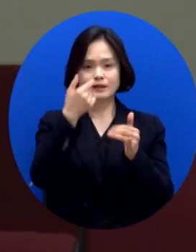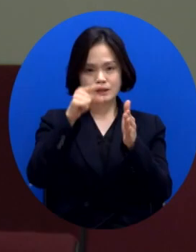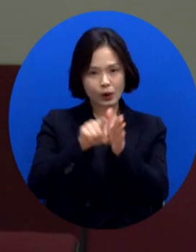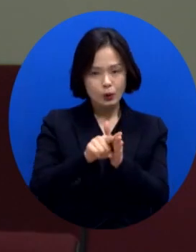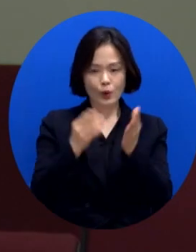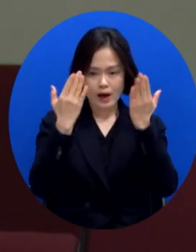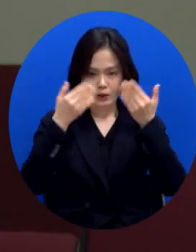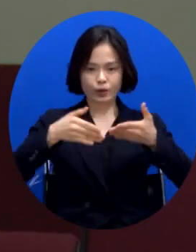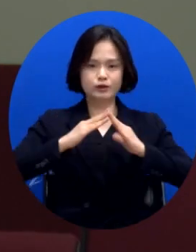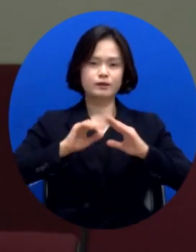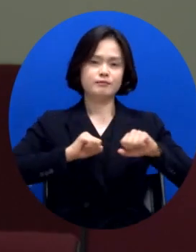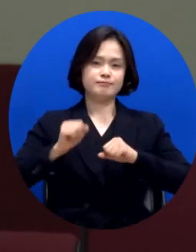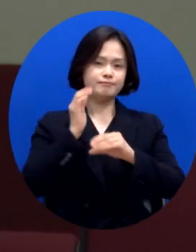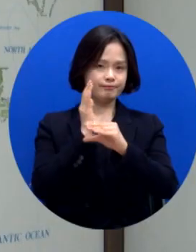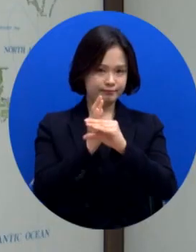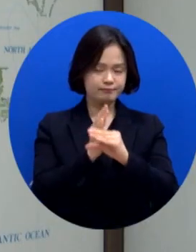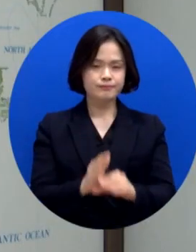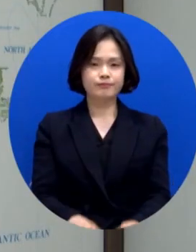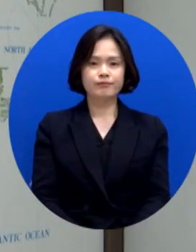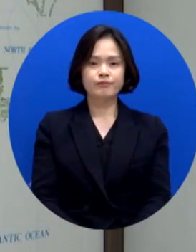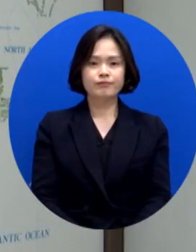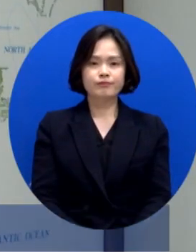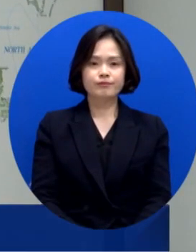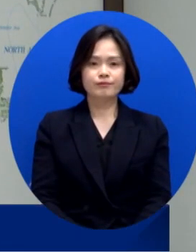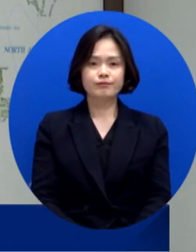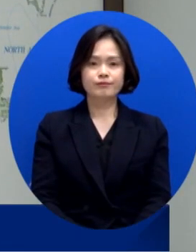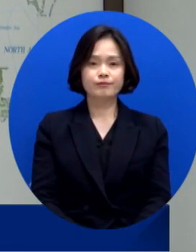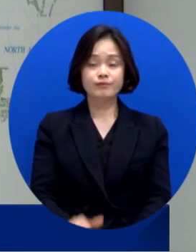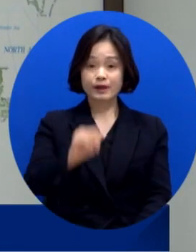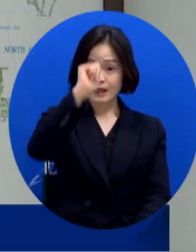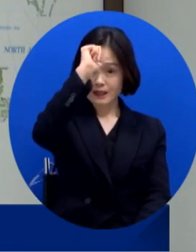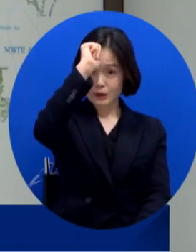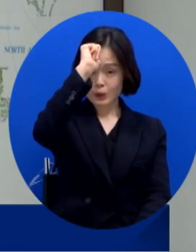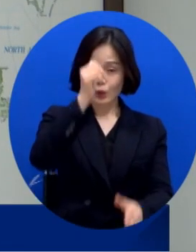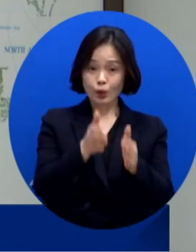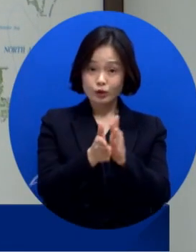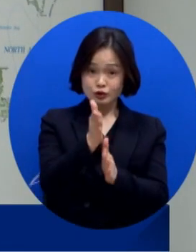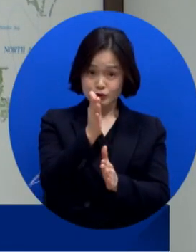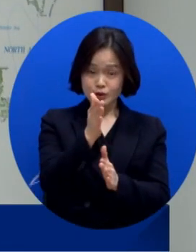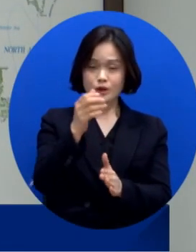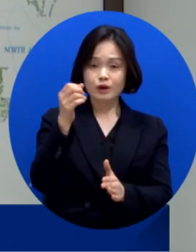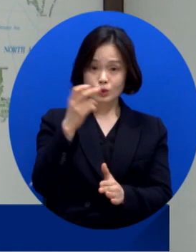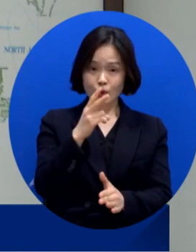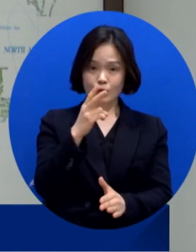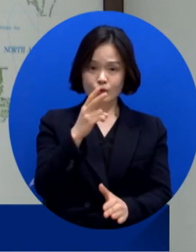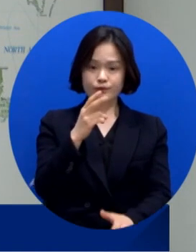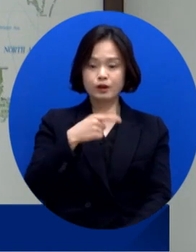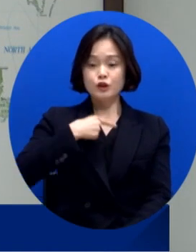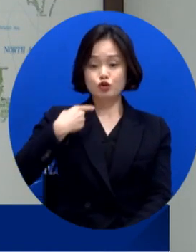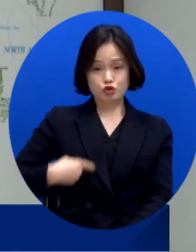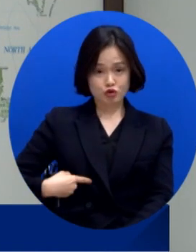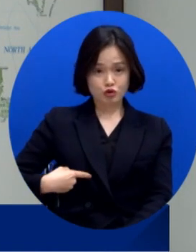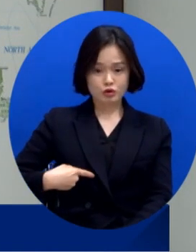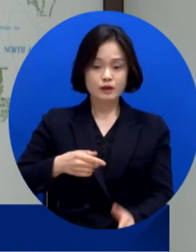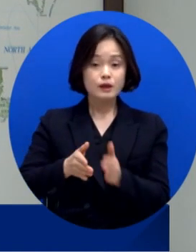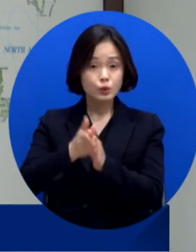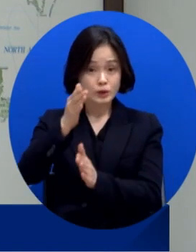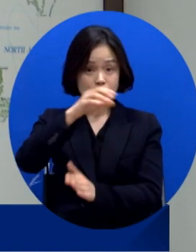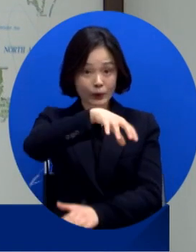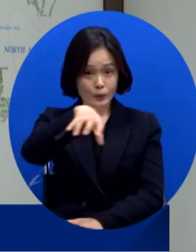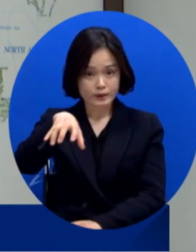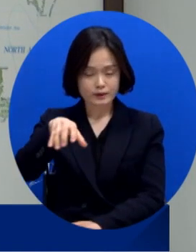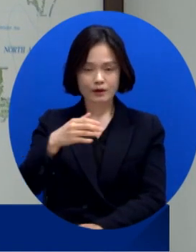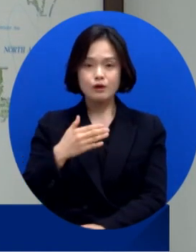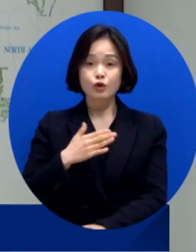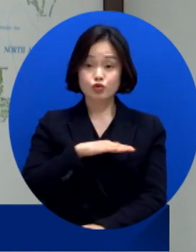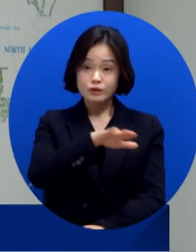사역을 이어오고 있습니다. 인도 유삐주, 펀잡주 그리고 중국 카이펑 유대인들을